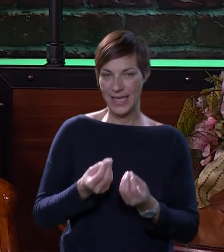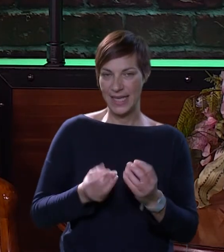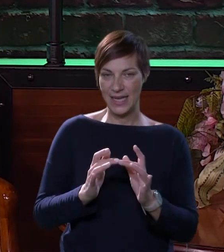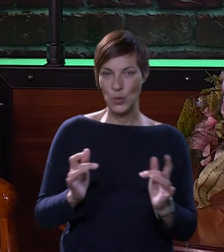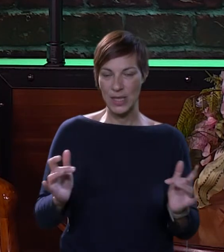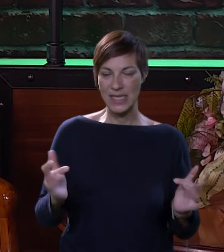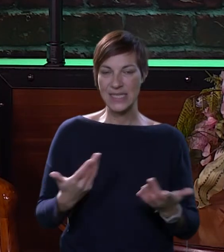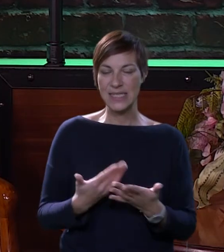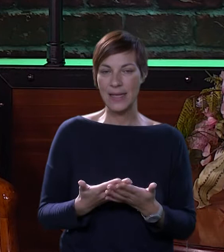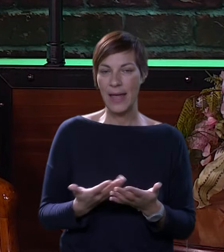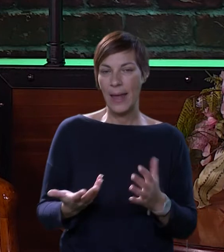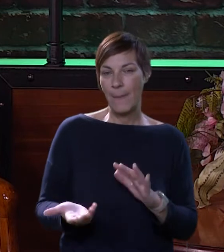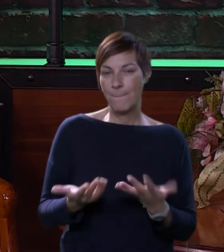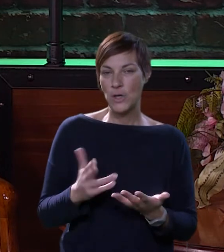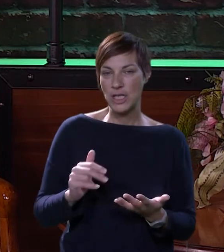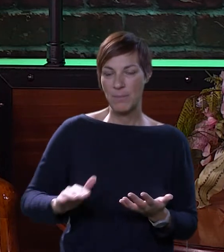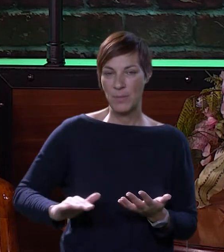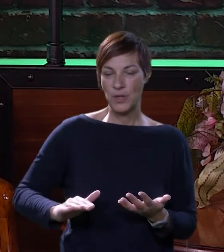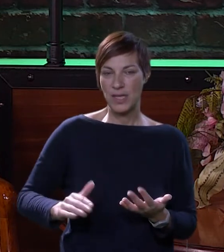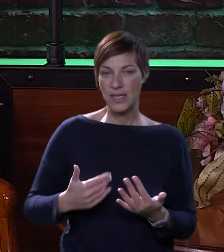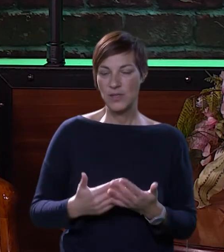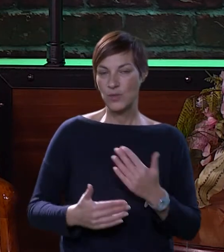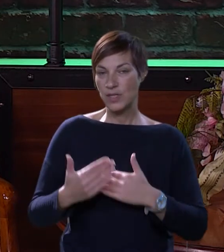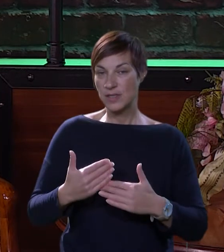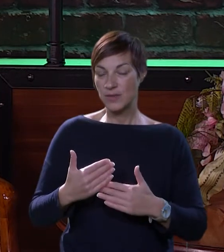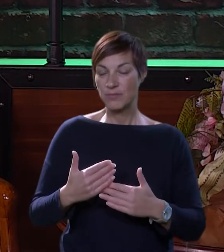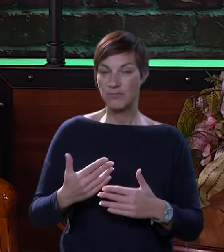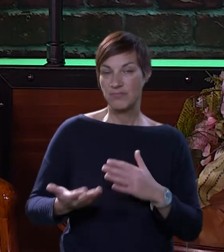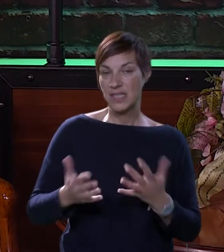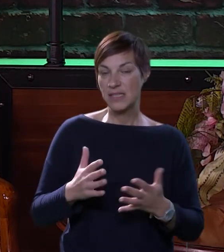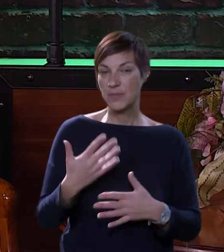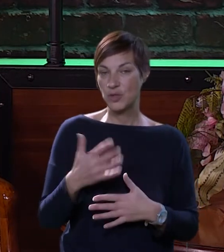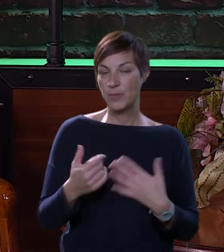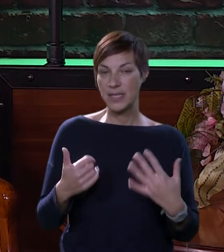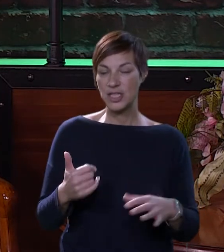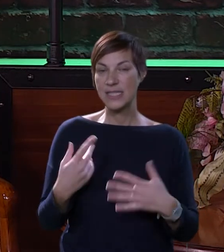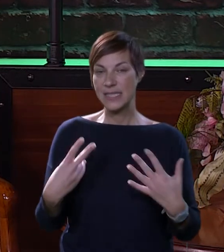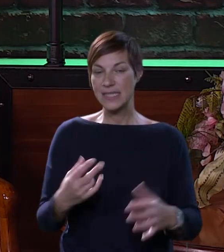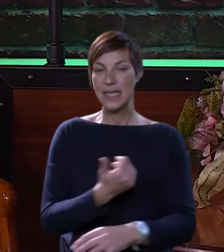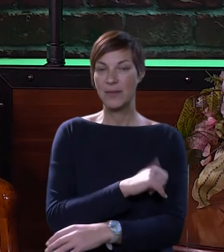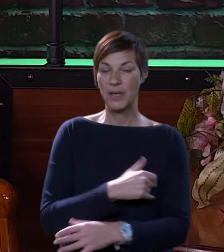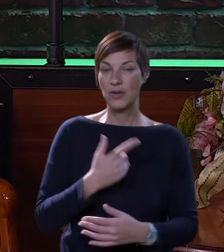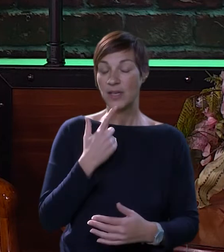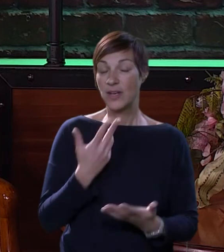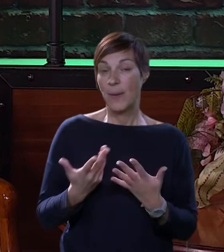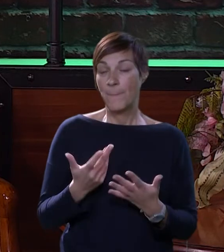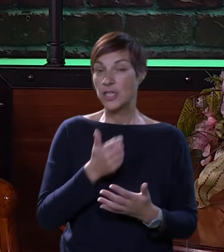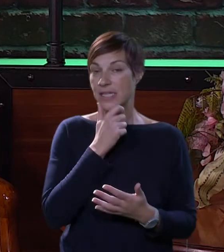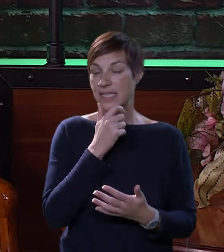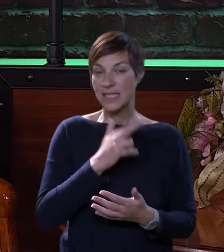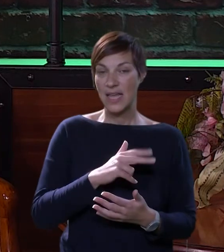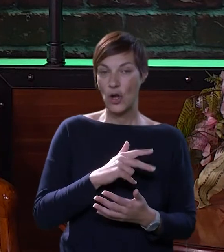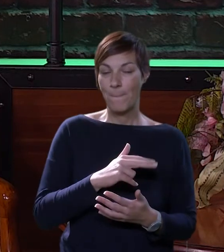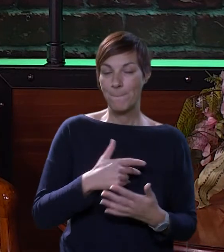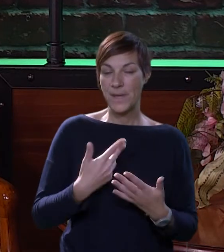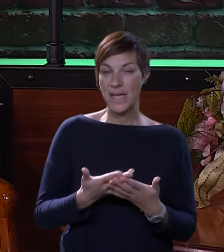u online igrice. Možda imamo djecu koja su recimo predškolci između 5. 6. 7. godine koji se nekad možda sa starijom